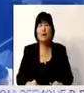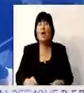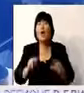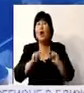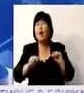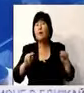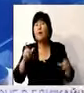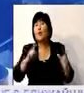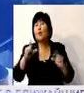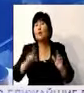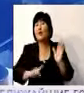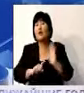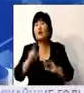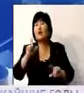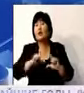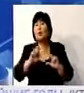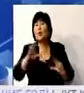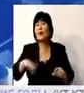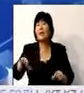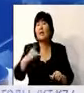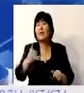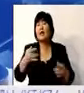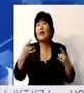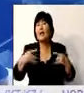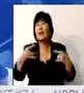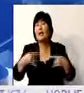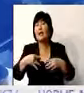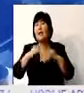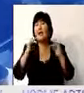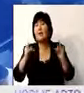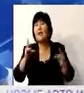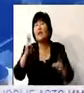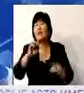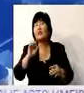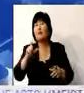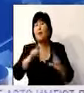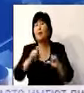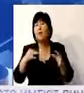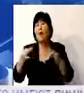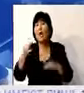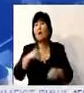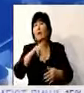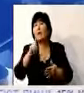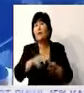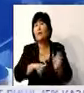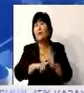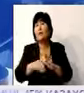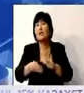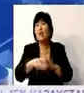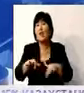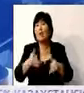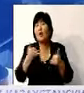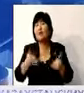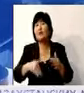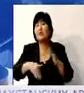Педагоги и студенты ведущих вузов страны в режиме телемоста на базе Назарбаев университета обсудили вопросы искоренения коррупции в